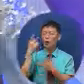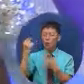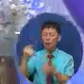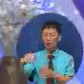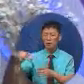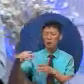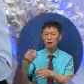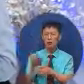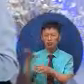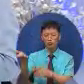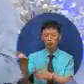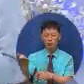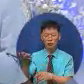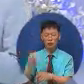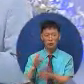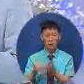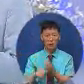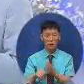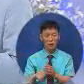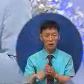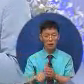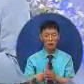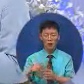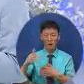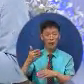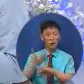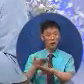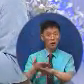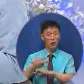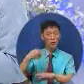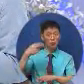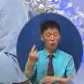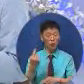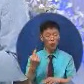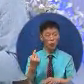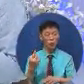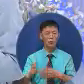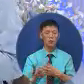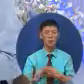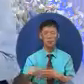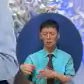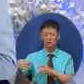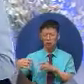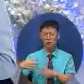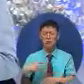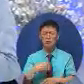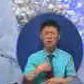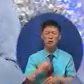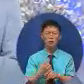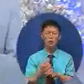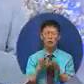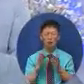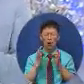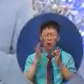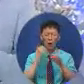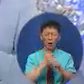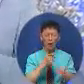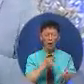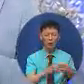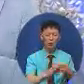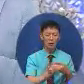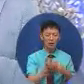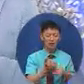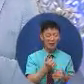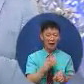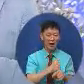전기 쇼크를 받게 했어요. 그럴 때 방위 환경이 좀 달라요. 그럼에도 불구하고 이 전기 쇼크를 피하기 위해서 노력을 한 쥐는